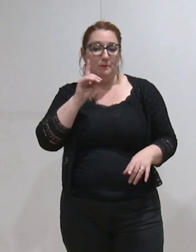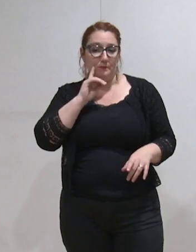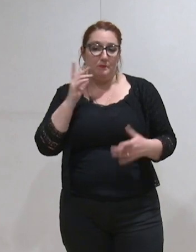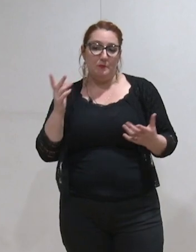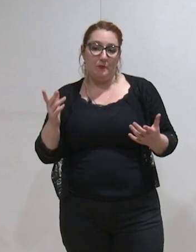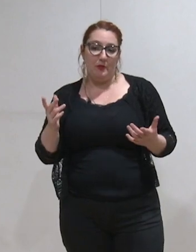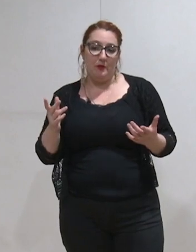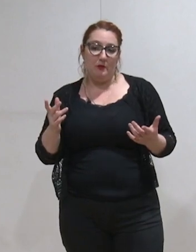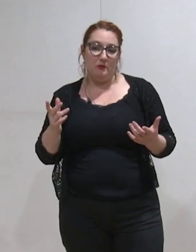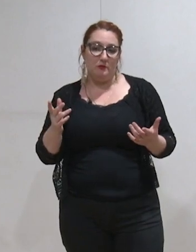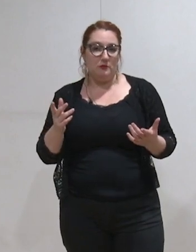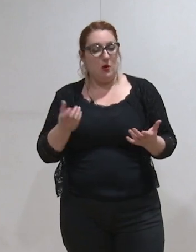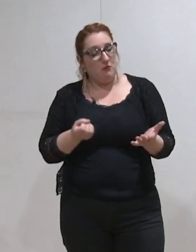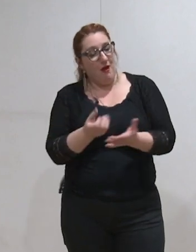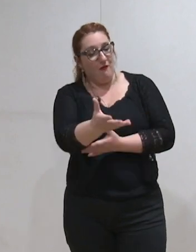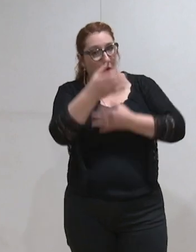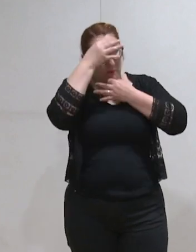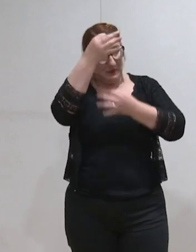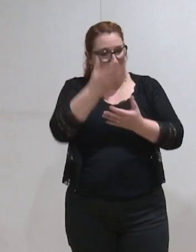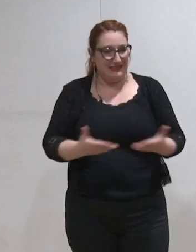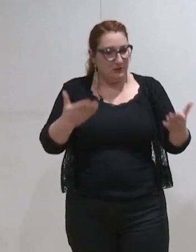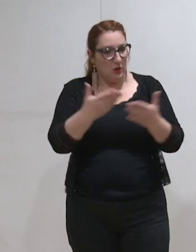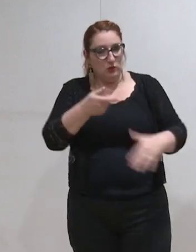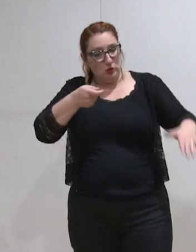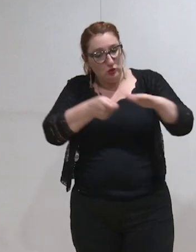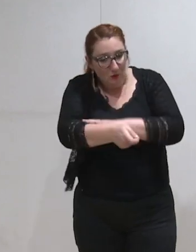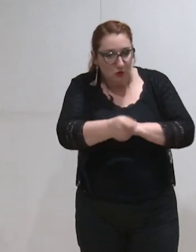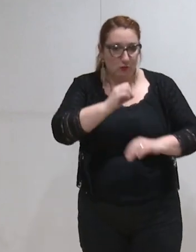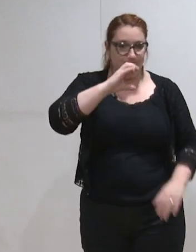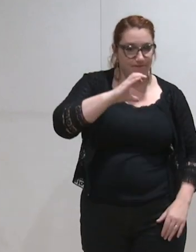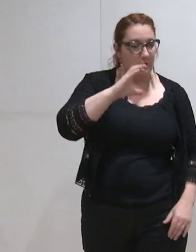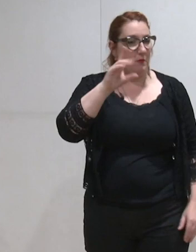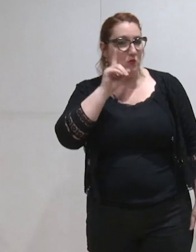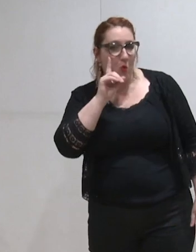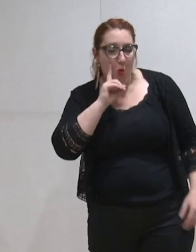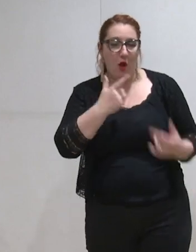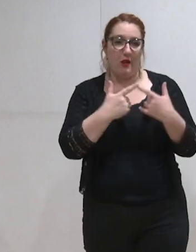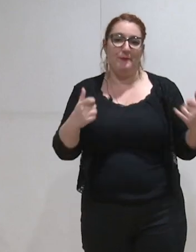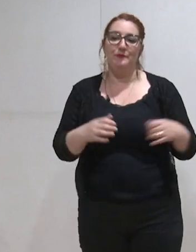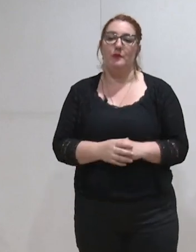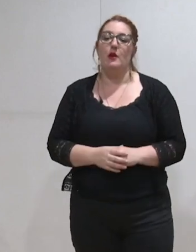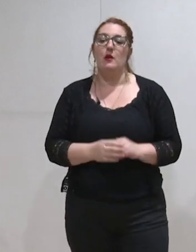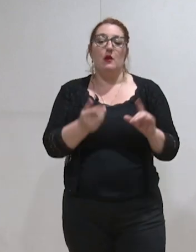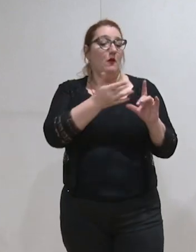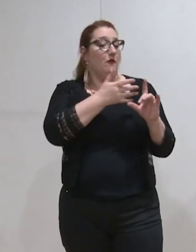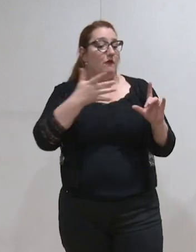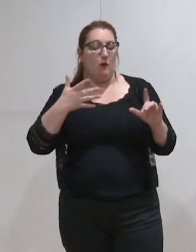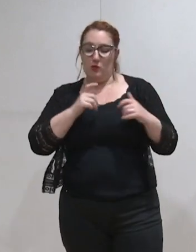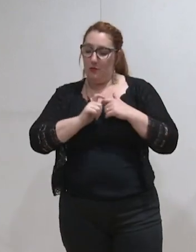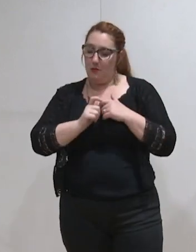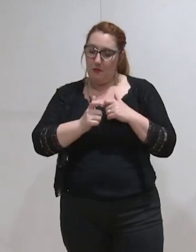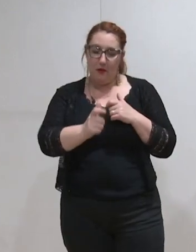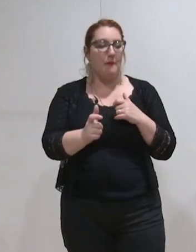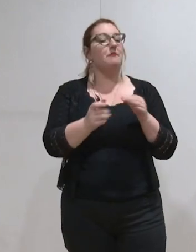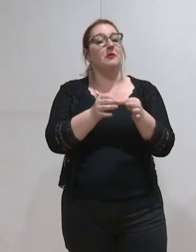de façon précise les situations application de cette formule si j'ose dire résultat